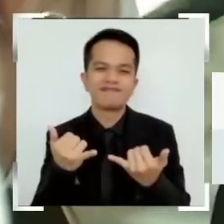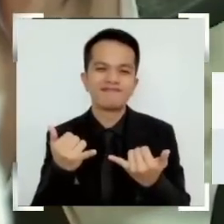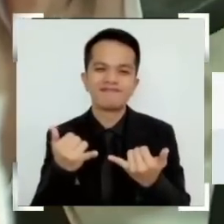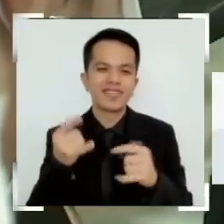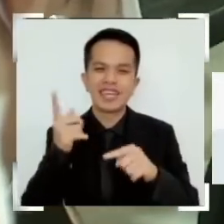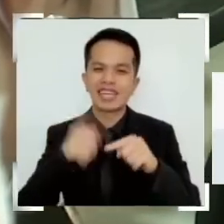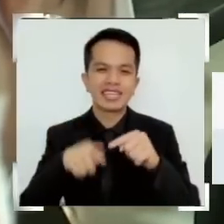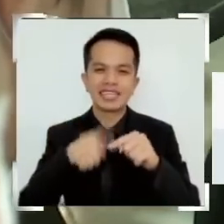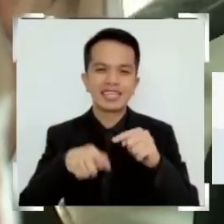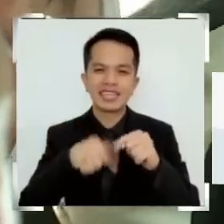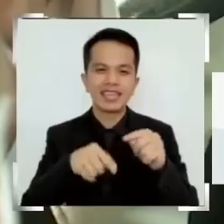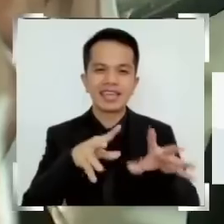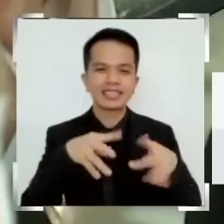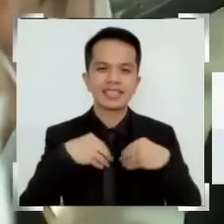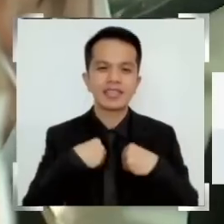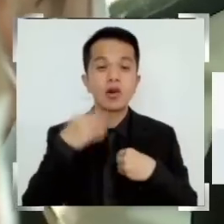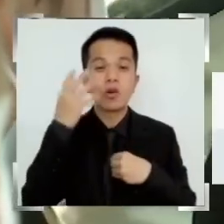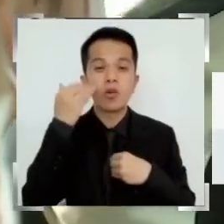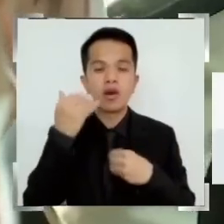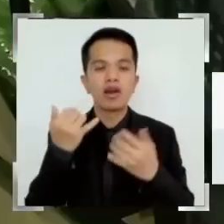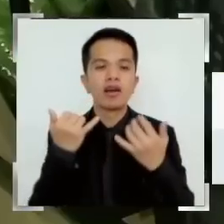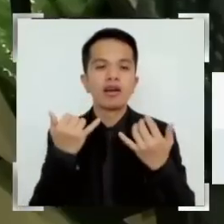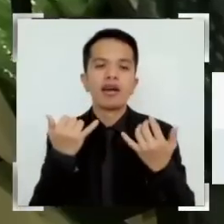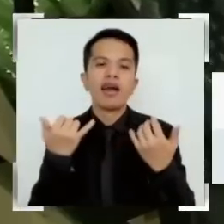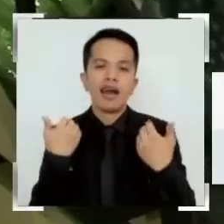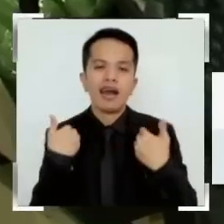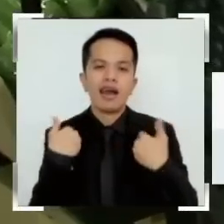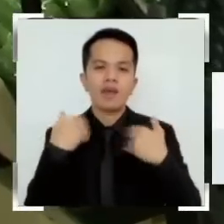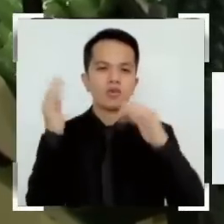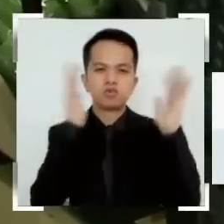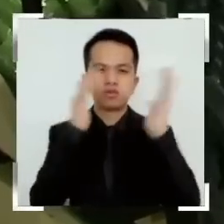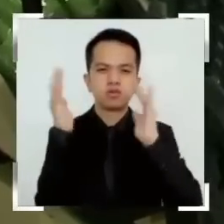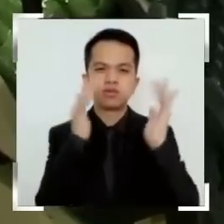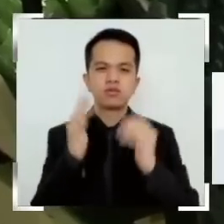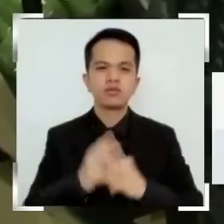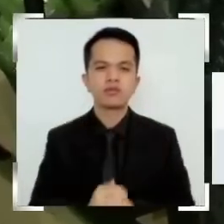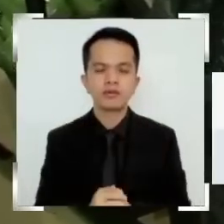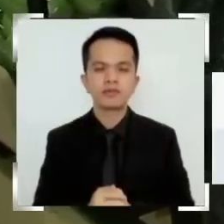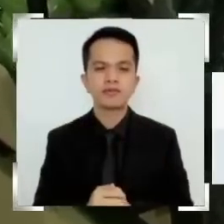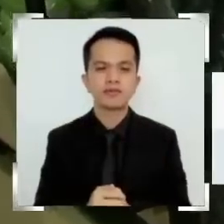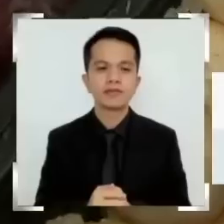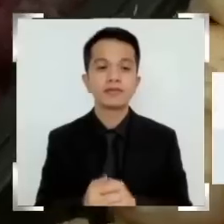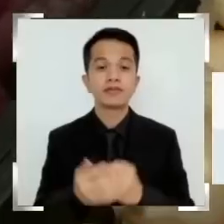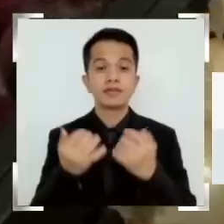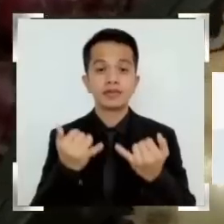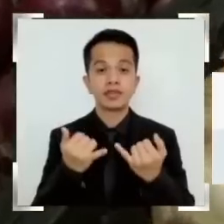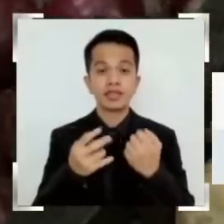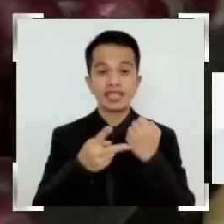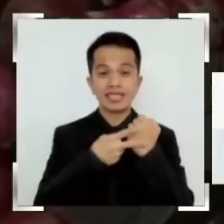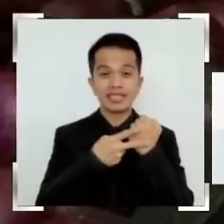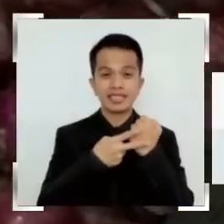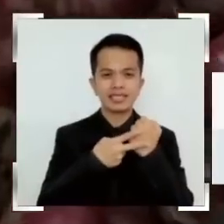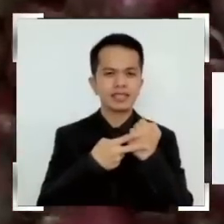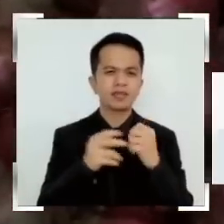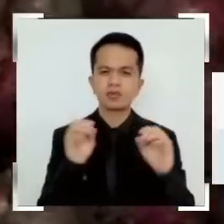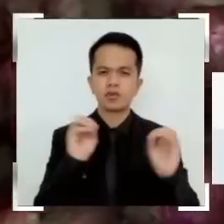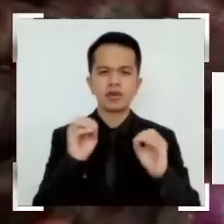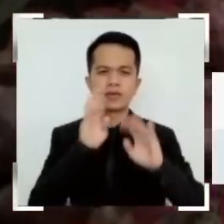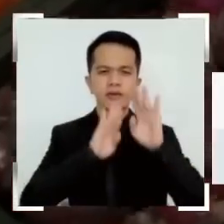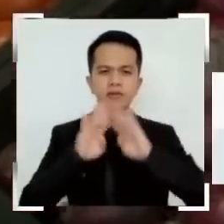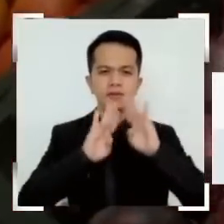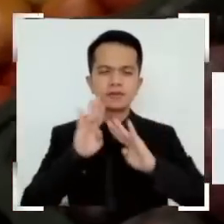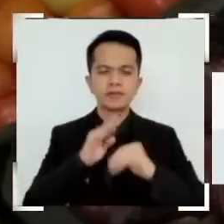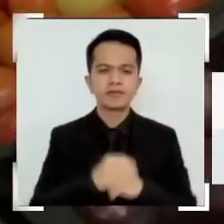na SRP na kalamidad. Sa supply naman, wala raw problema. Pero paano kung may